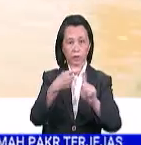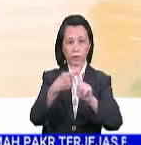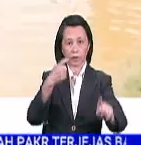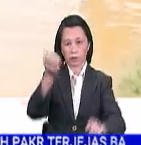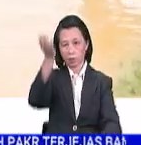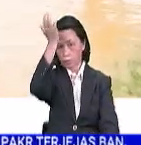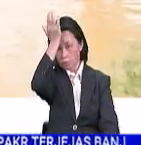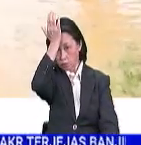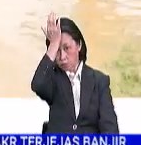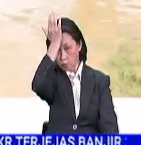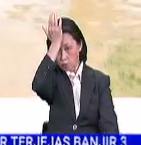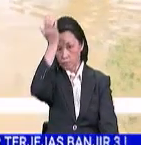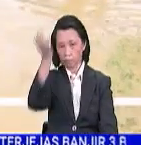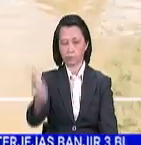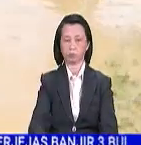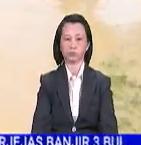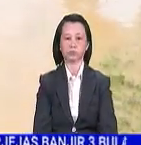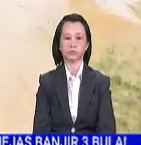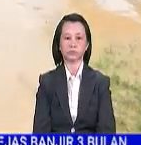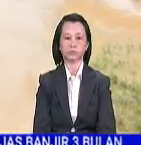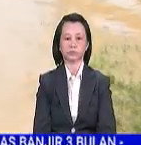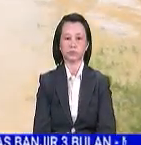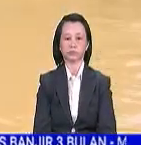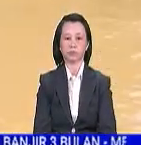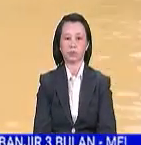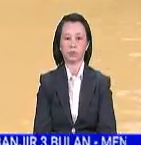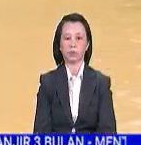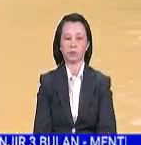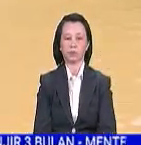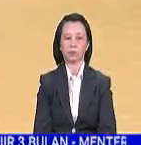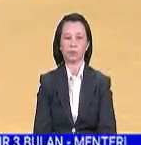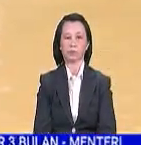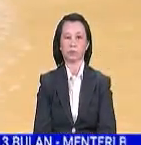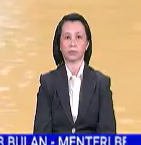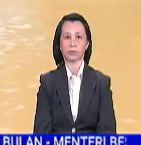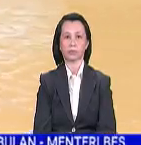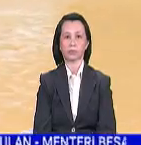Agung Al Sultan Abdullah riwyat Udin Al Musthofa bisyri